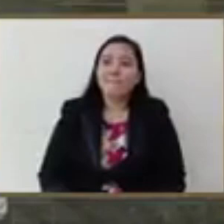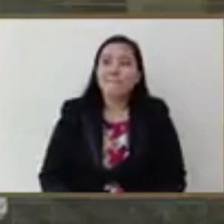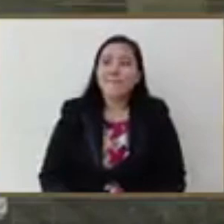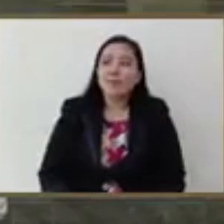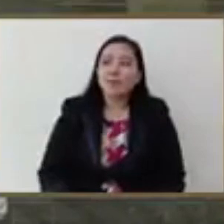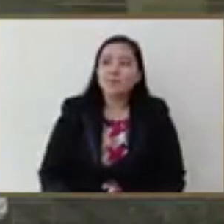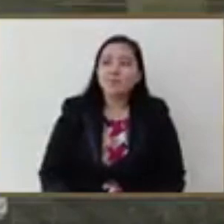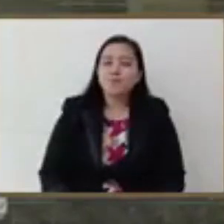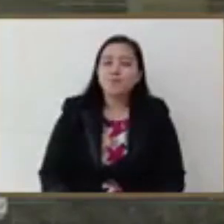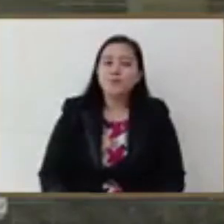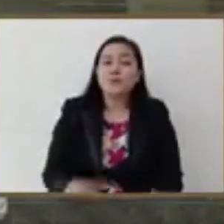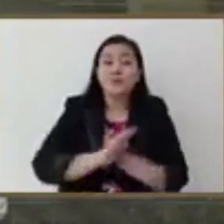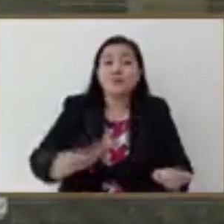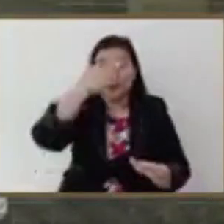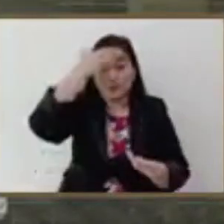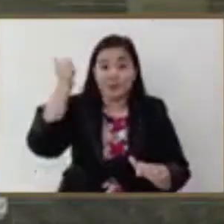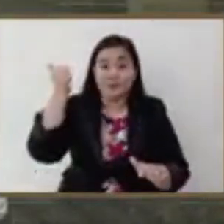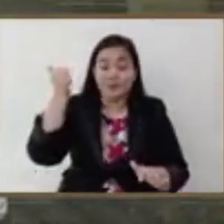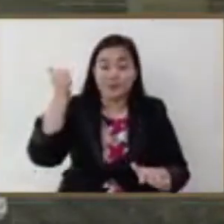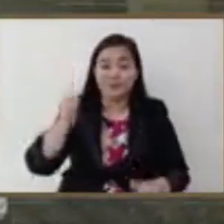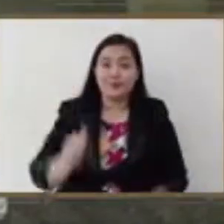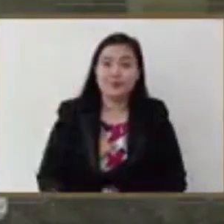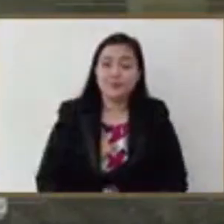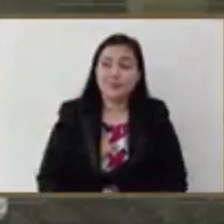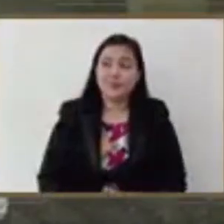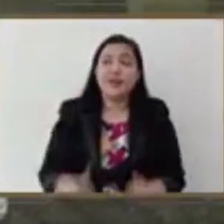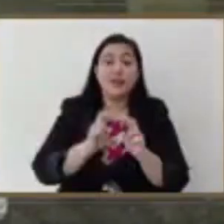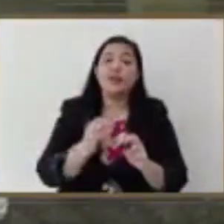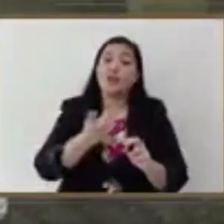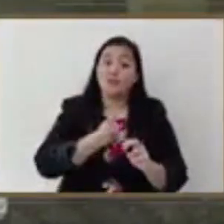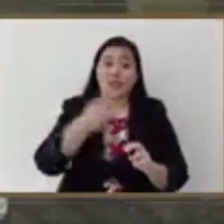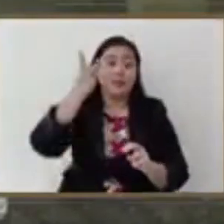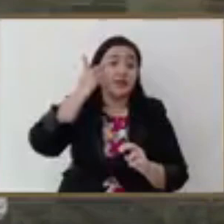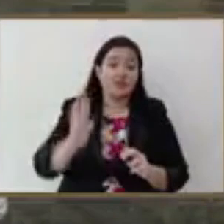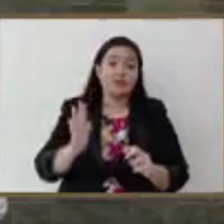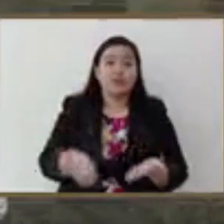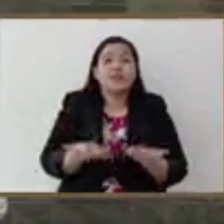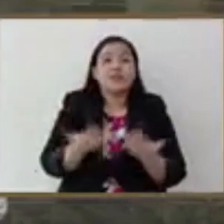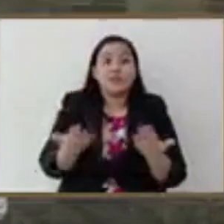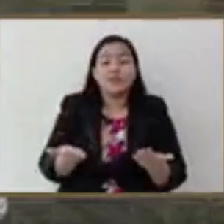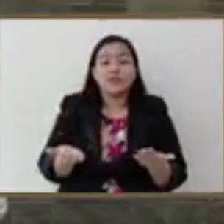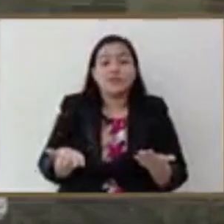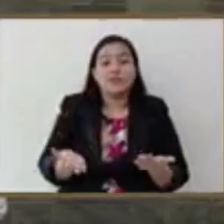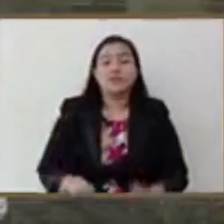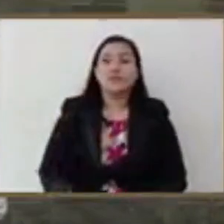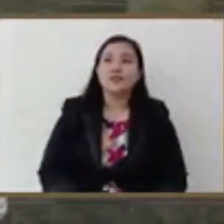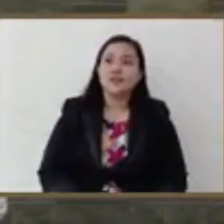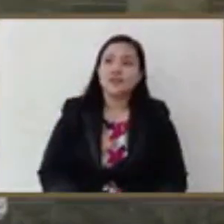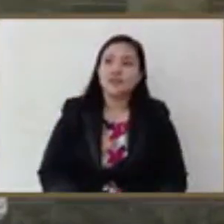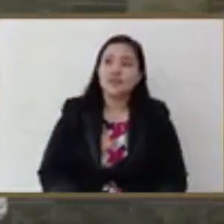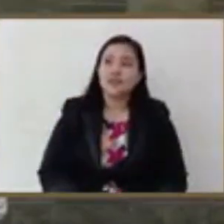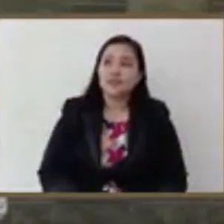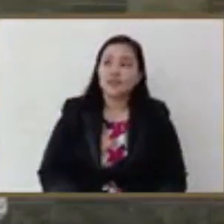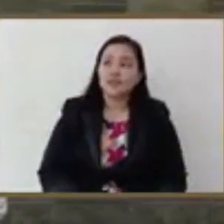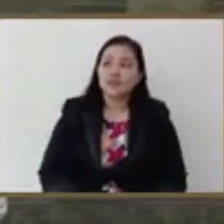Na huwag natin kakalimutan, kahit na akong pastor dito, as you know. Pero pagdating ko sa kinakailangan